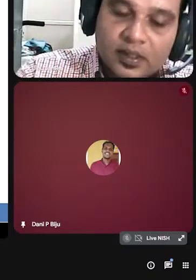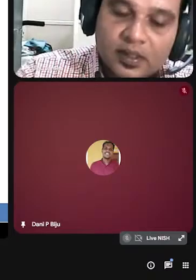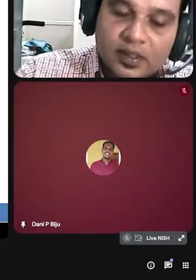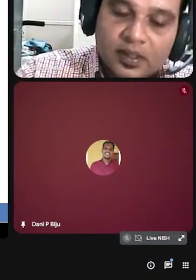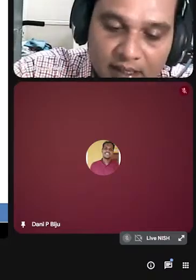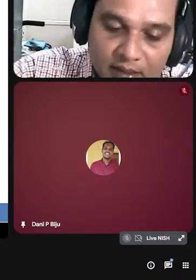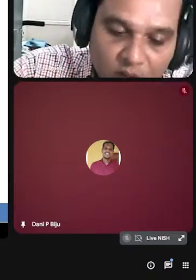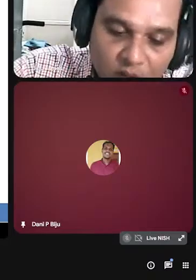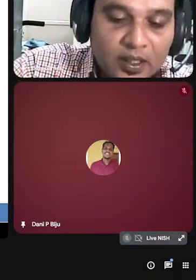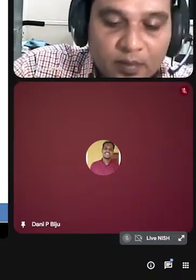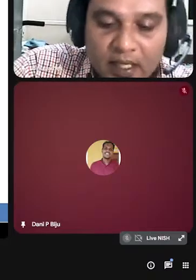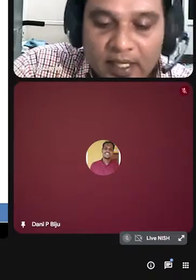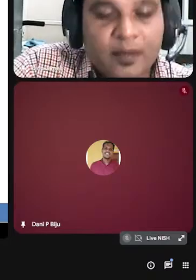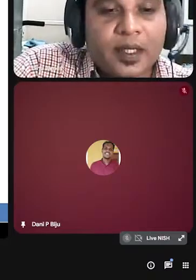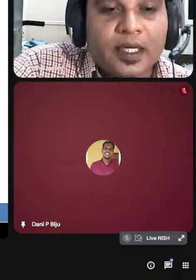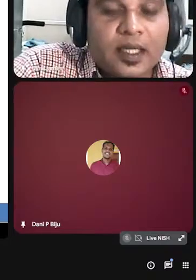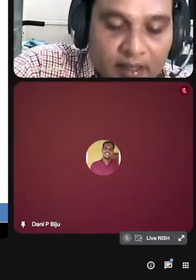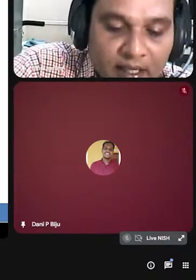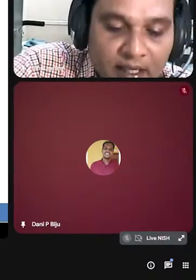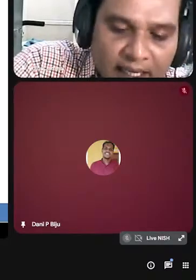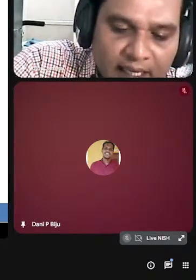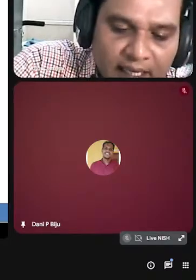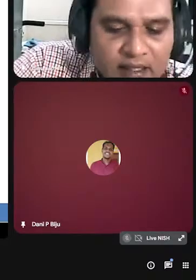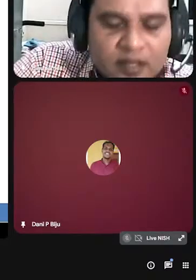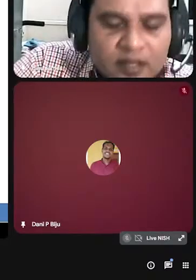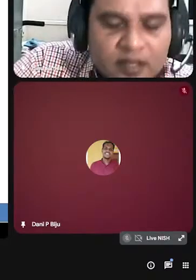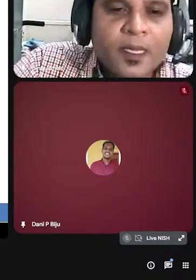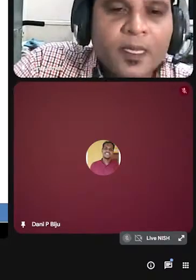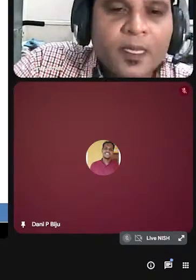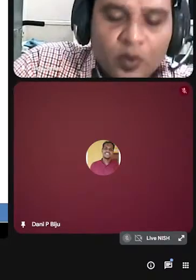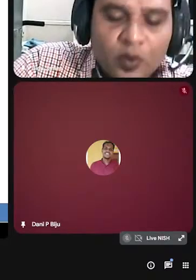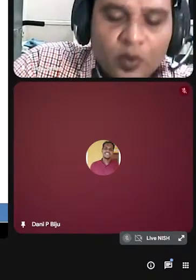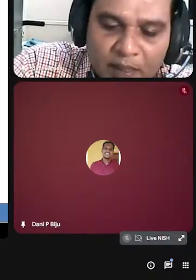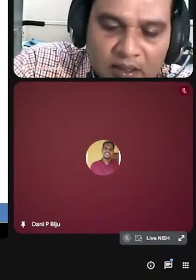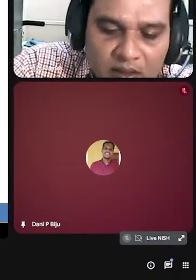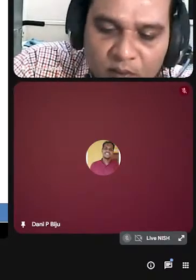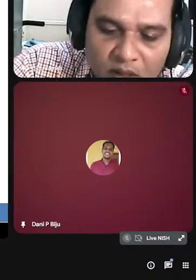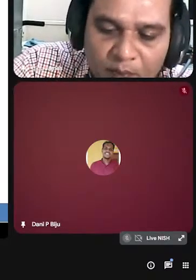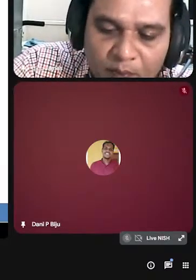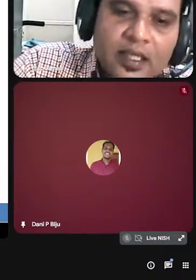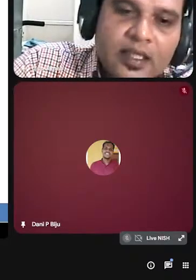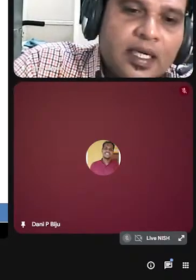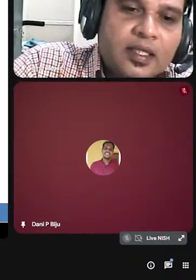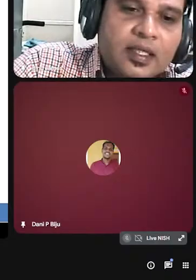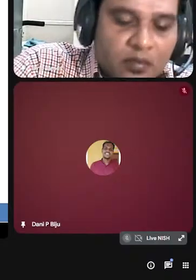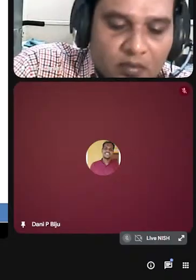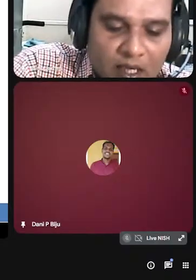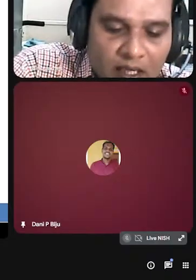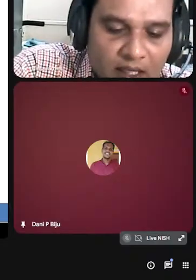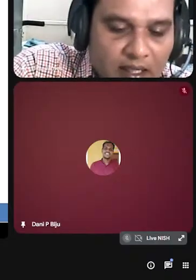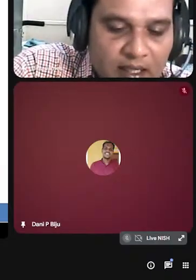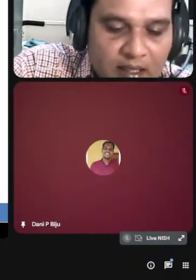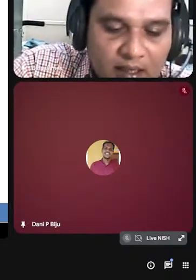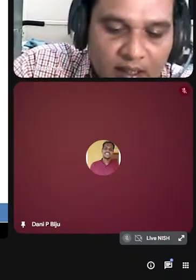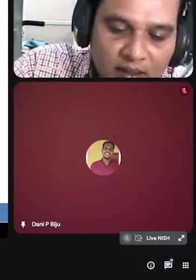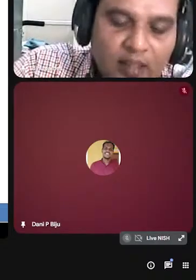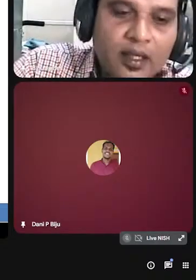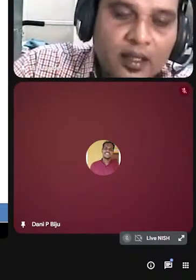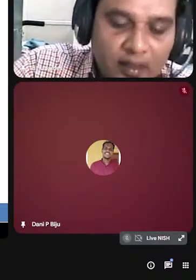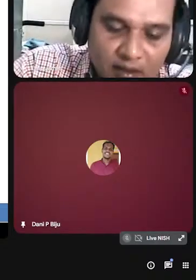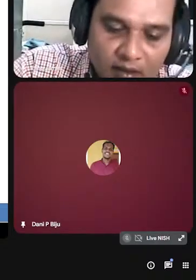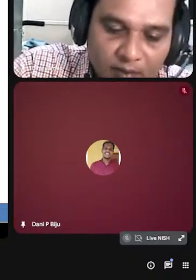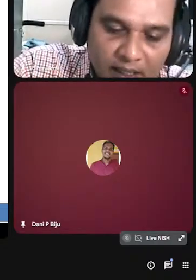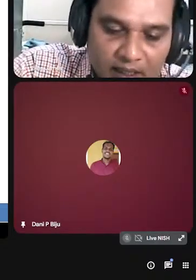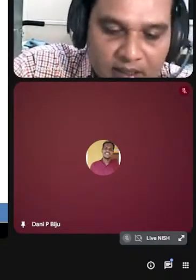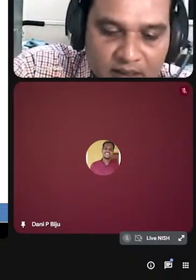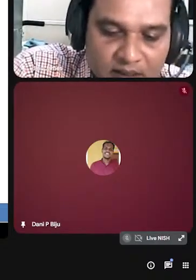ഈ പാർക്കിൻസൺസ് അസുഖം എന്ന് കാണിക്കാൻ വേണ്ടിയിട്ടാണ് ഞാൻ. ഏകദേശം ഒരു 10 മുതൽ 15 ലക്ഷം ആൾക്കാർക്ക് ഇന്ന്